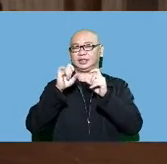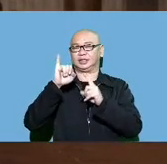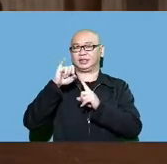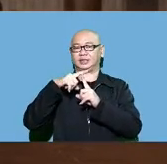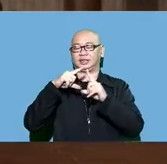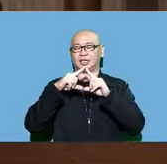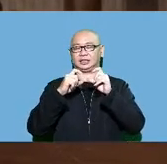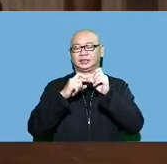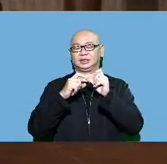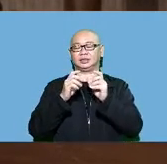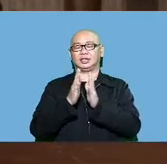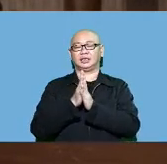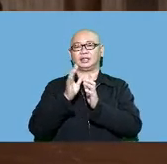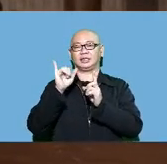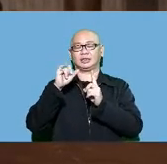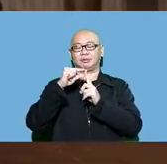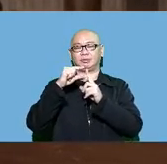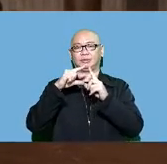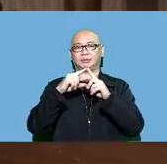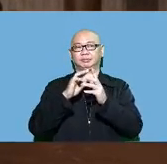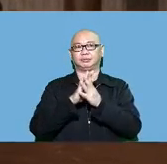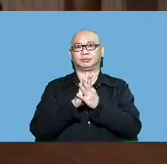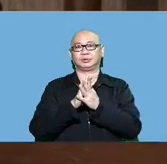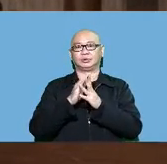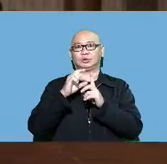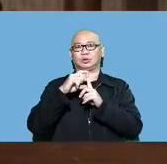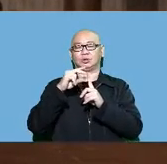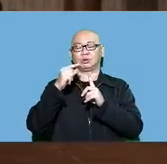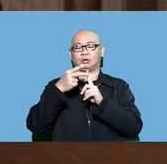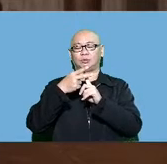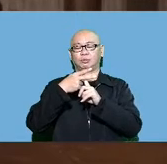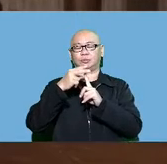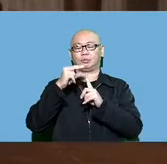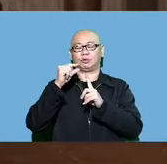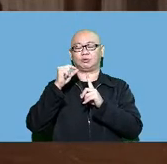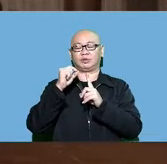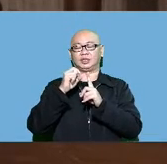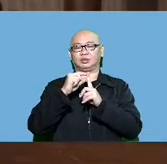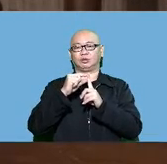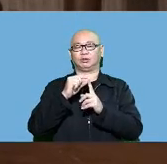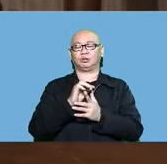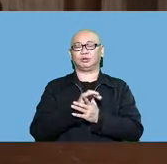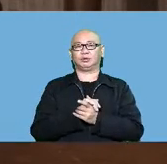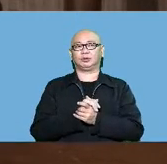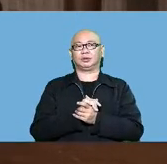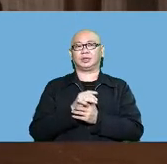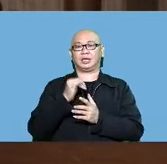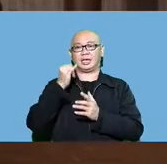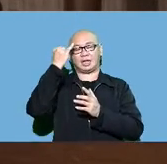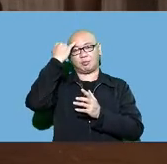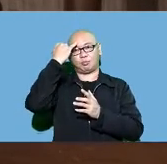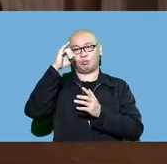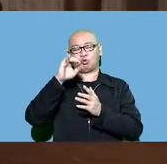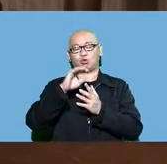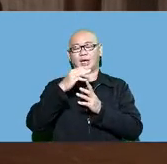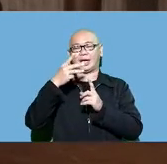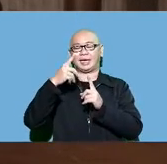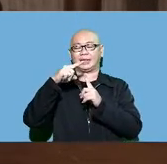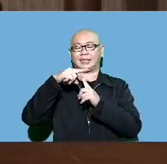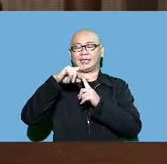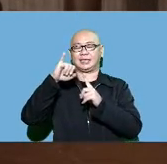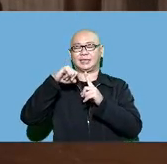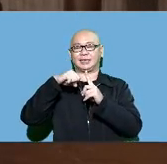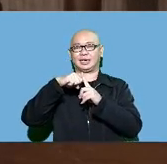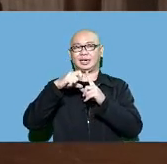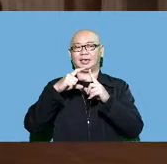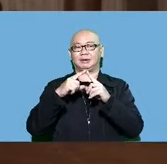Alam. Profesor Dr. Eko Handoyo MSI sebagai profesor dalam bidang ilmu etika dan kebijakan pembangunan